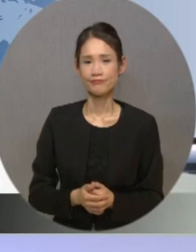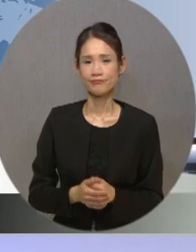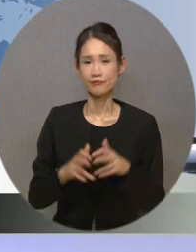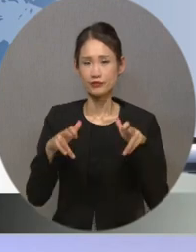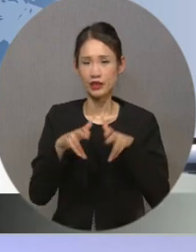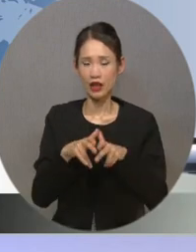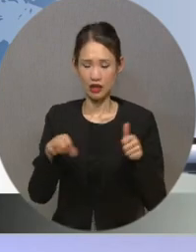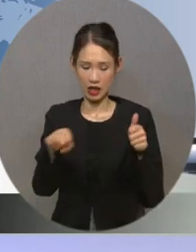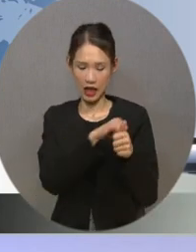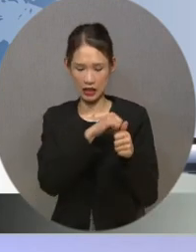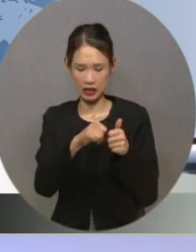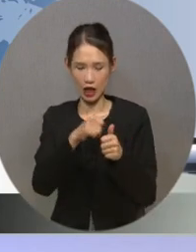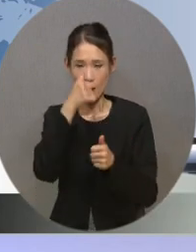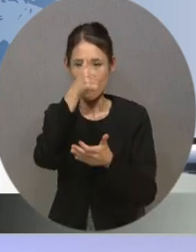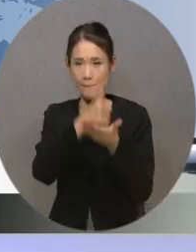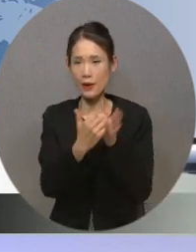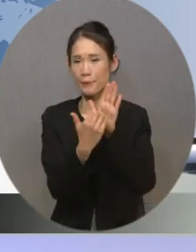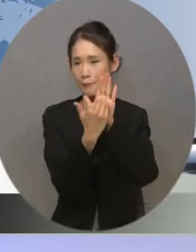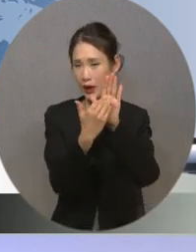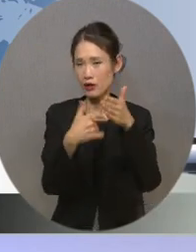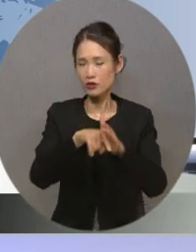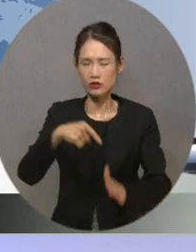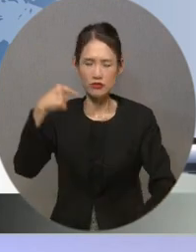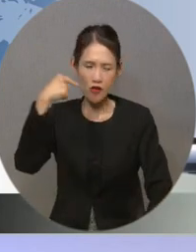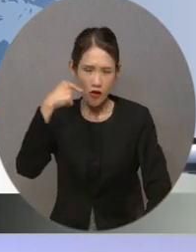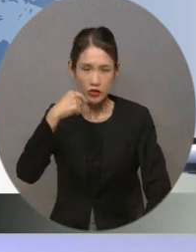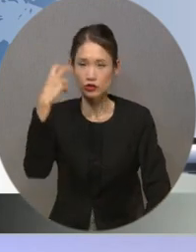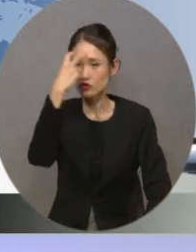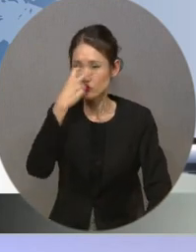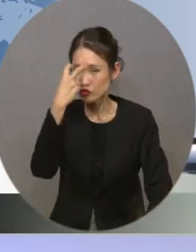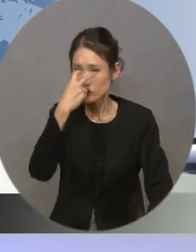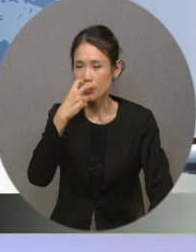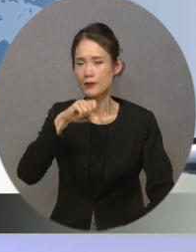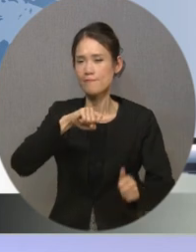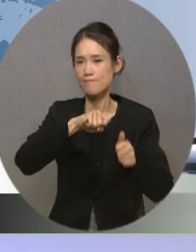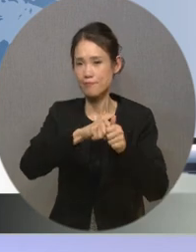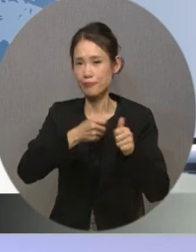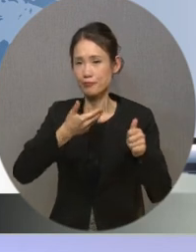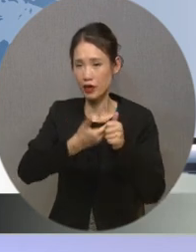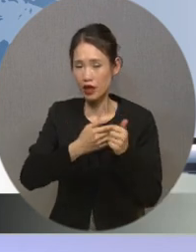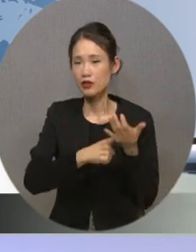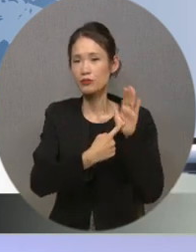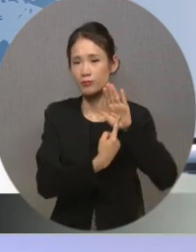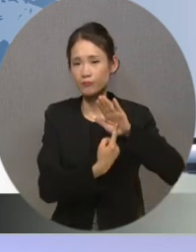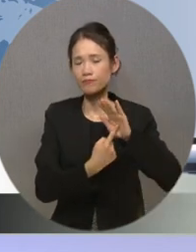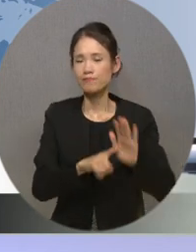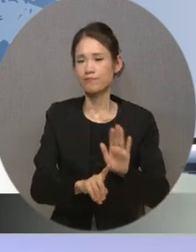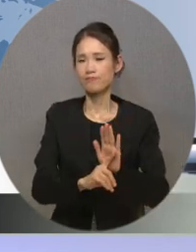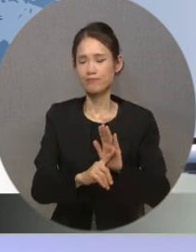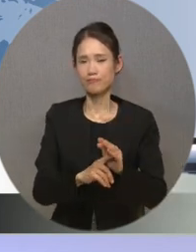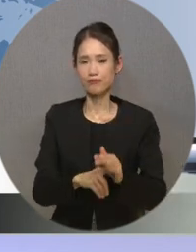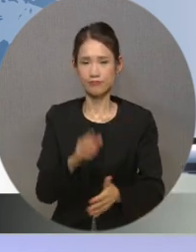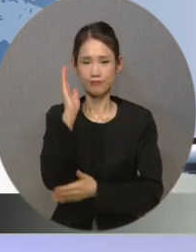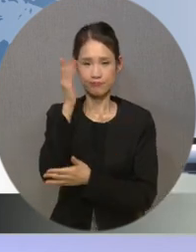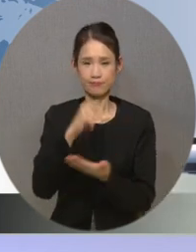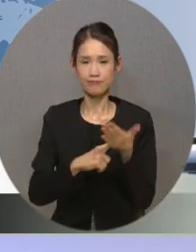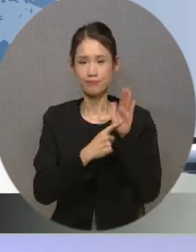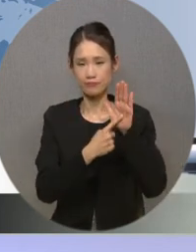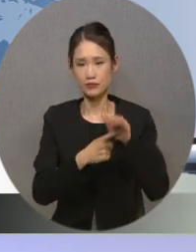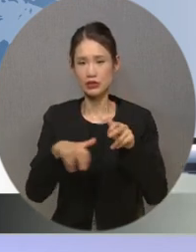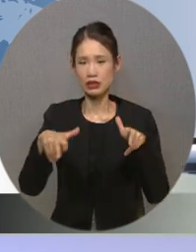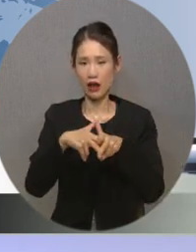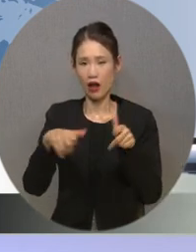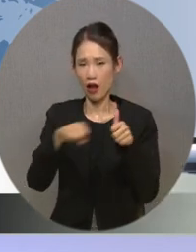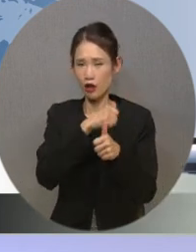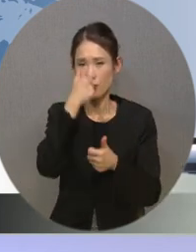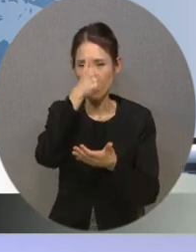장애인 학대 범죄에 대한 철저한 수사와 엄중 처벌을 담은 법안이 발의됐습니다. 현행 장애인복지법의 장애인 학대